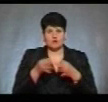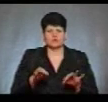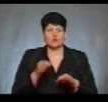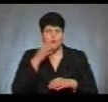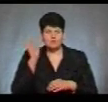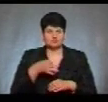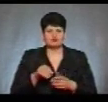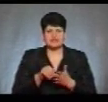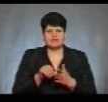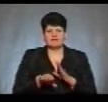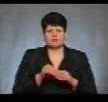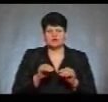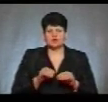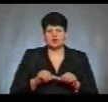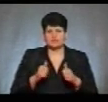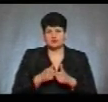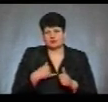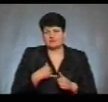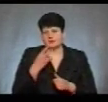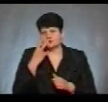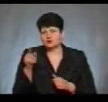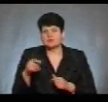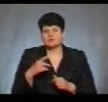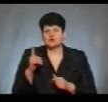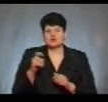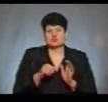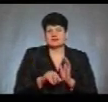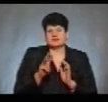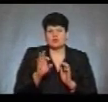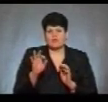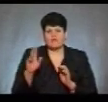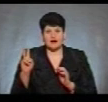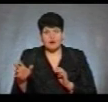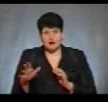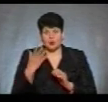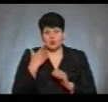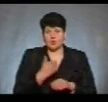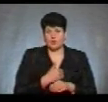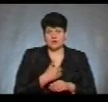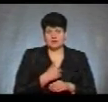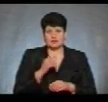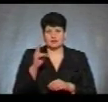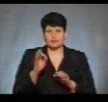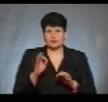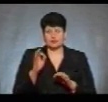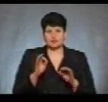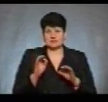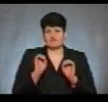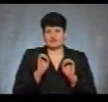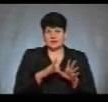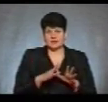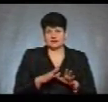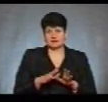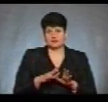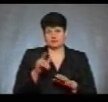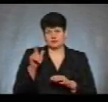от бачили буквально, що у нас в Тернополі відбулося 163-ю ОВК, так, коли, відповідно, хотіли певну квоту віддати певному кандидатові,